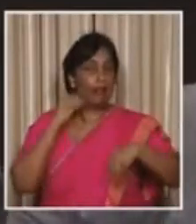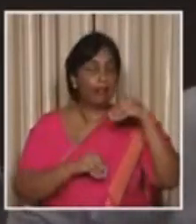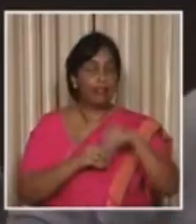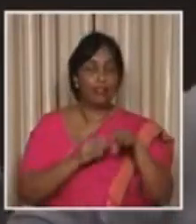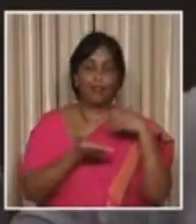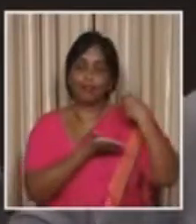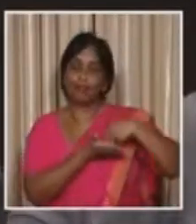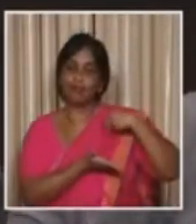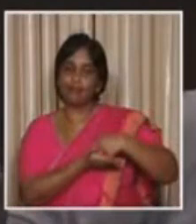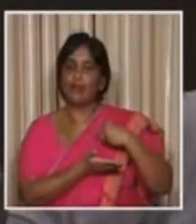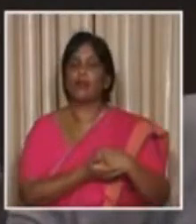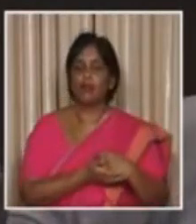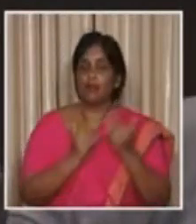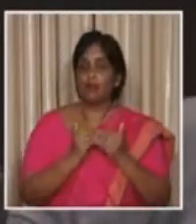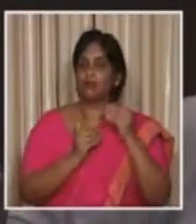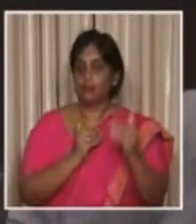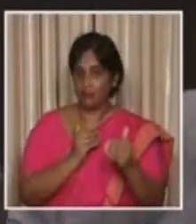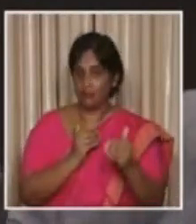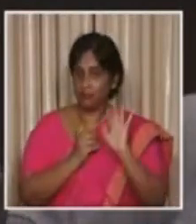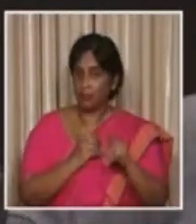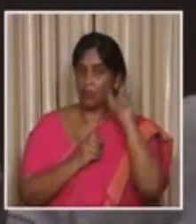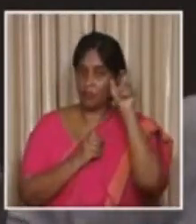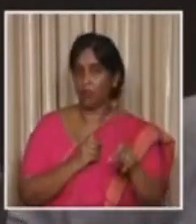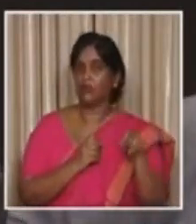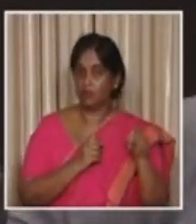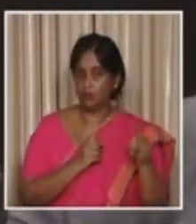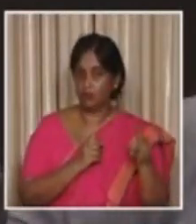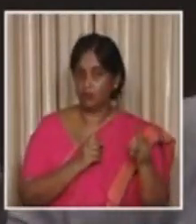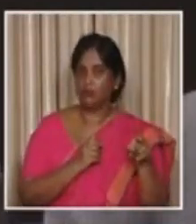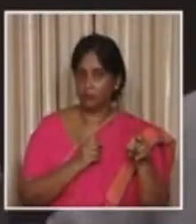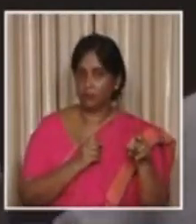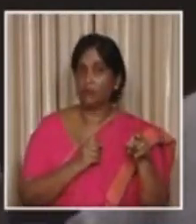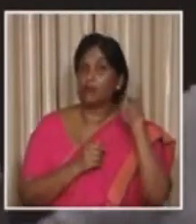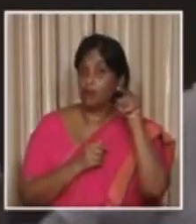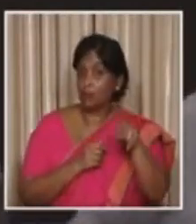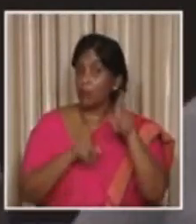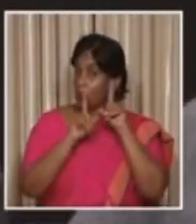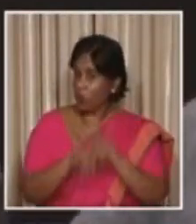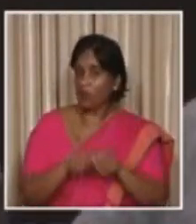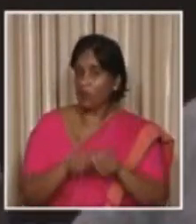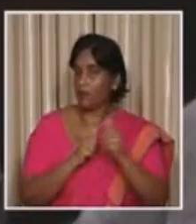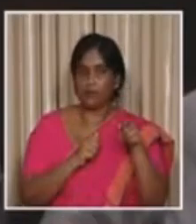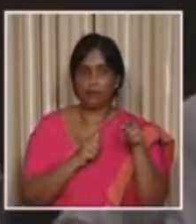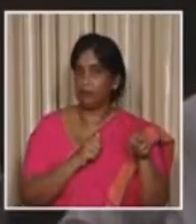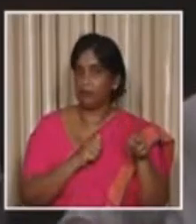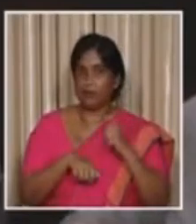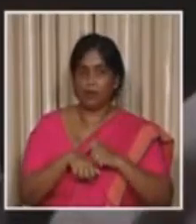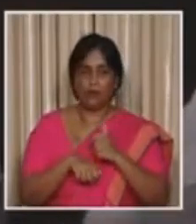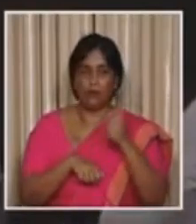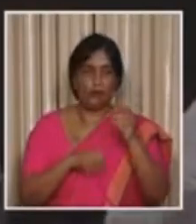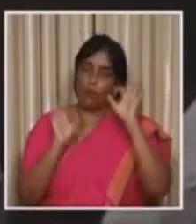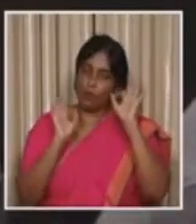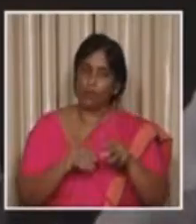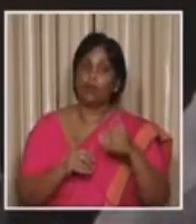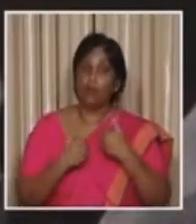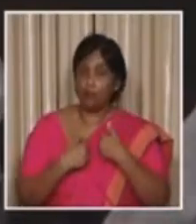දේශපාලන හුරතලෙක් ඉඳලා එක්ස්ටෙන්ෂන් එකක් ලබාගෙන ඉන්න කෙනෙක් හොඳයි ඒක ඉඳලා මේ අයට මේ ආකාරයට හැසිරෙන්න ඉර දෙන්න